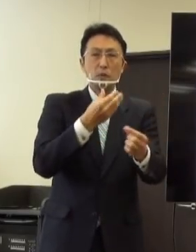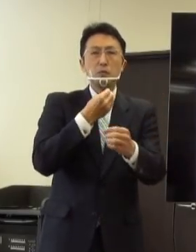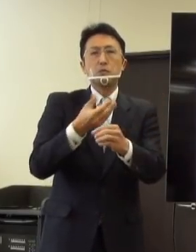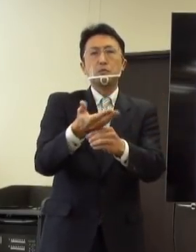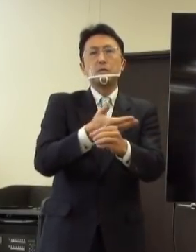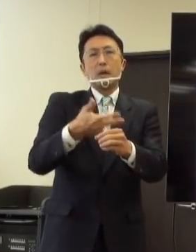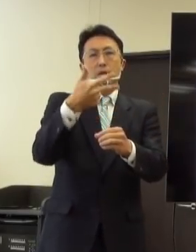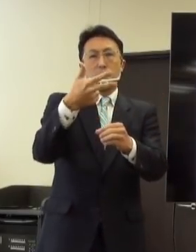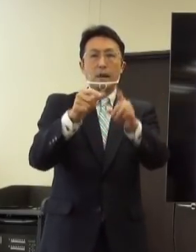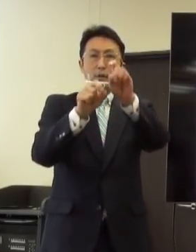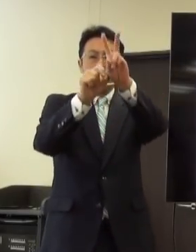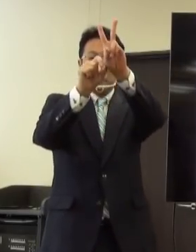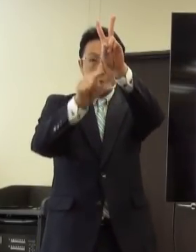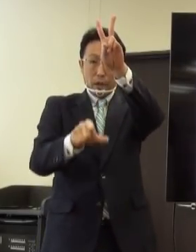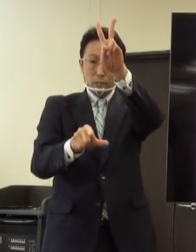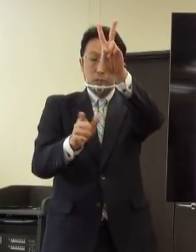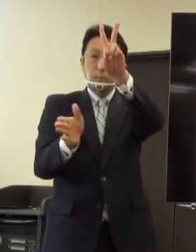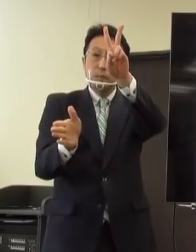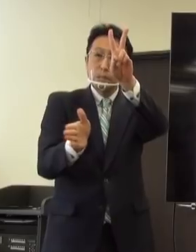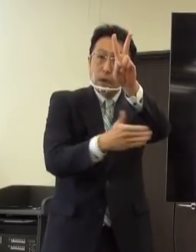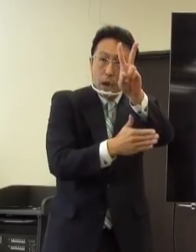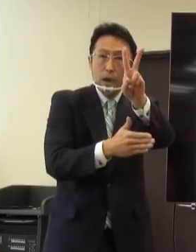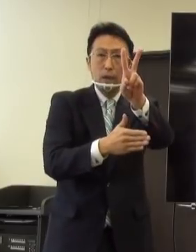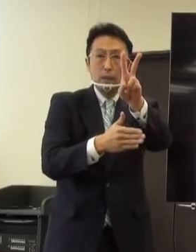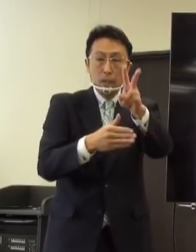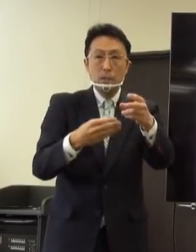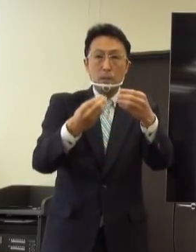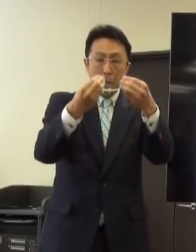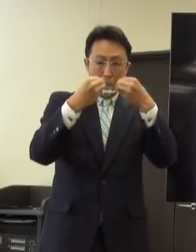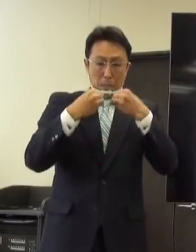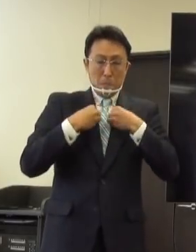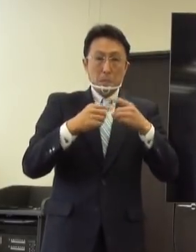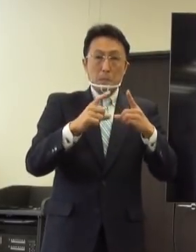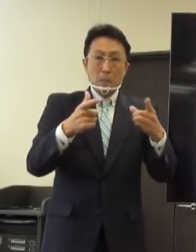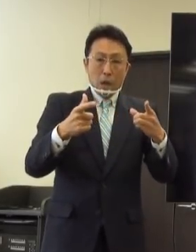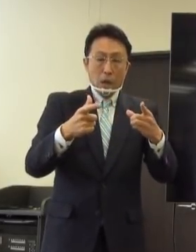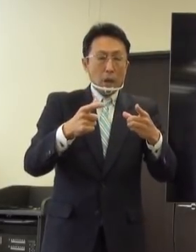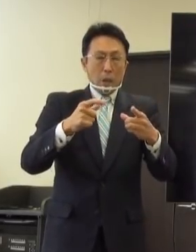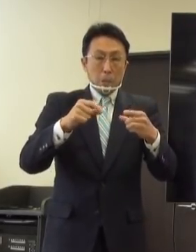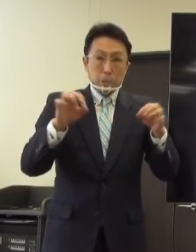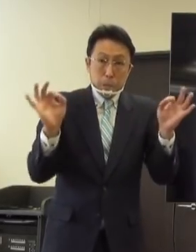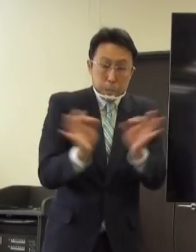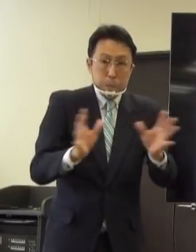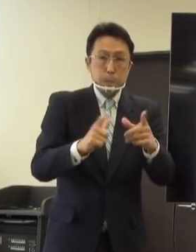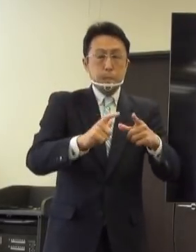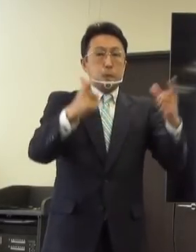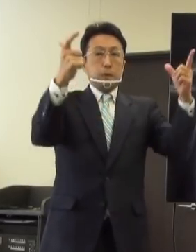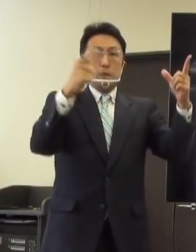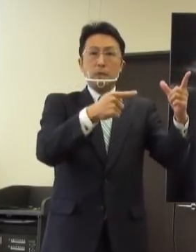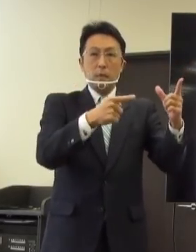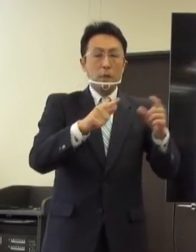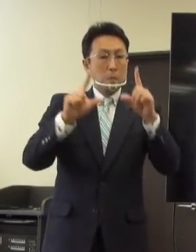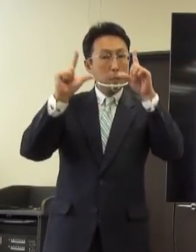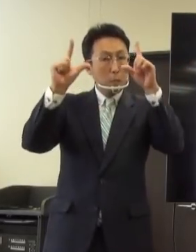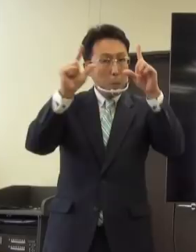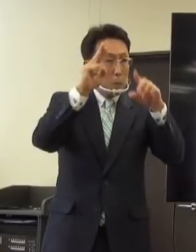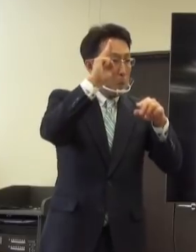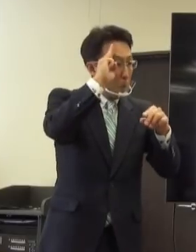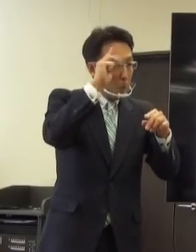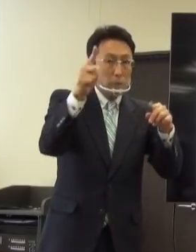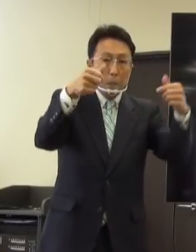では12月に入って感染例が急増し、発生率は東京大阪並みに上昇しています